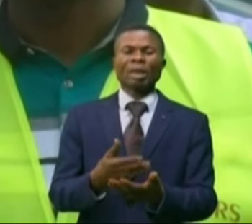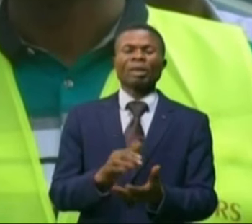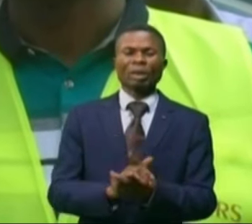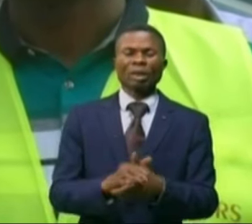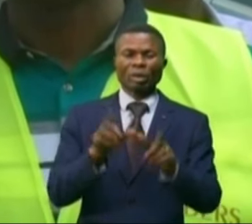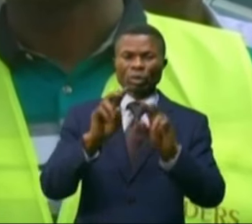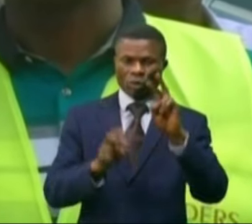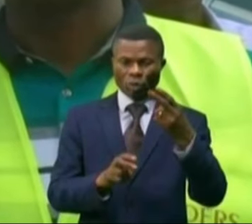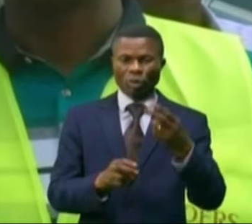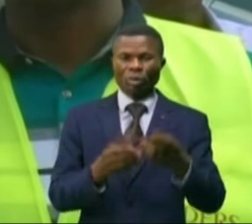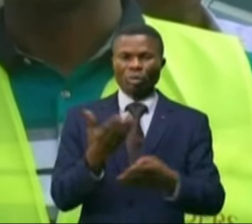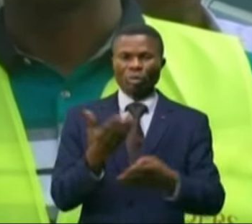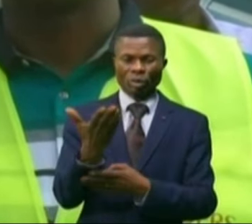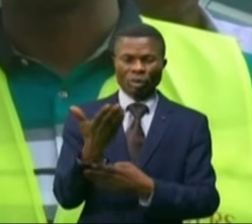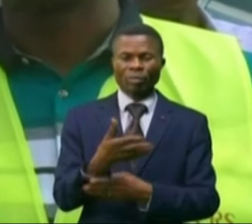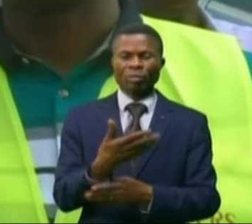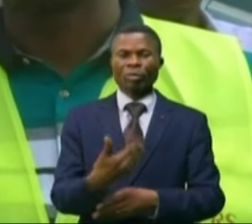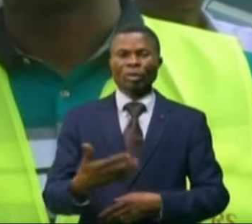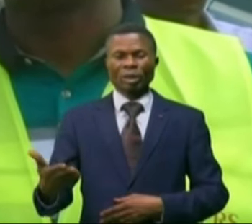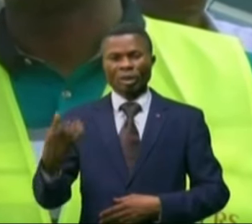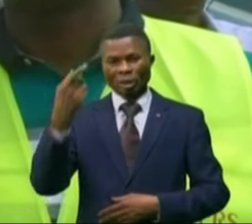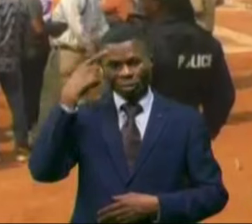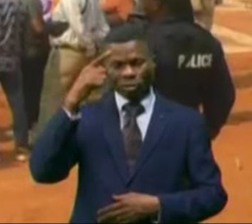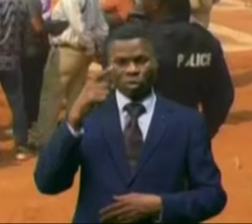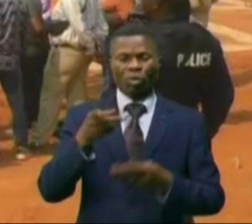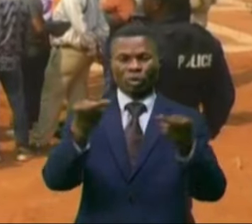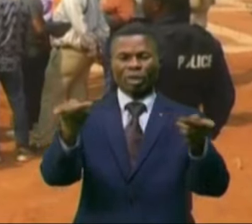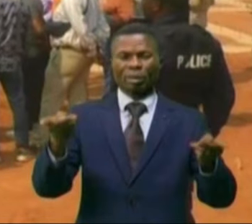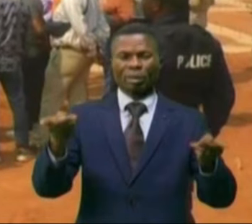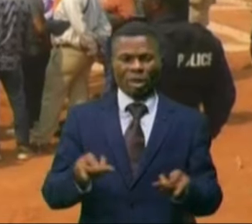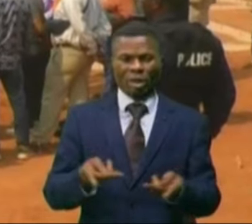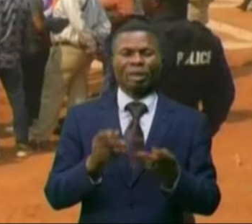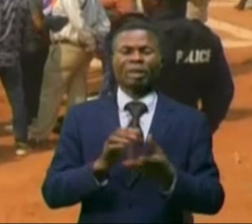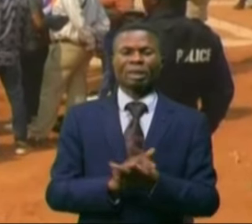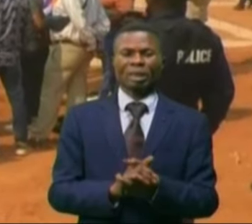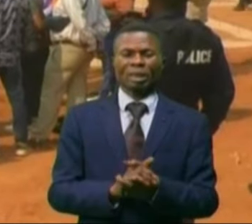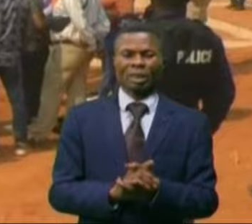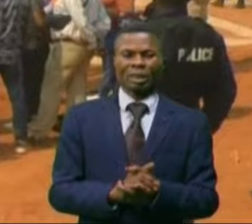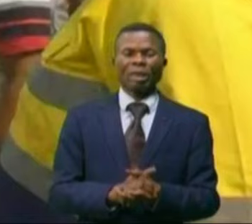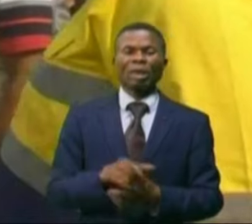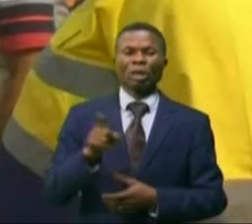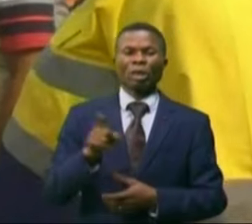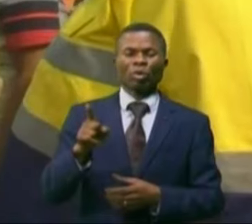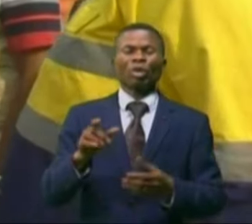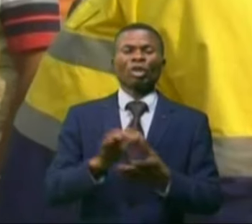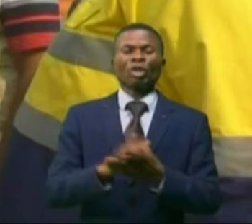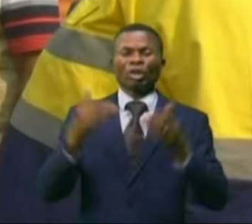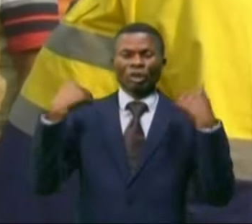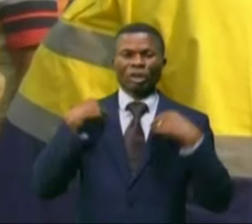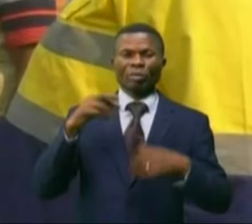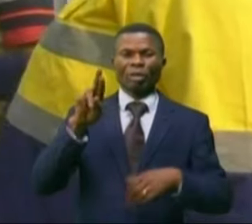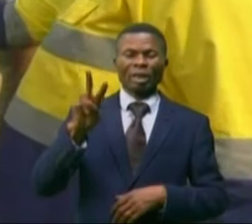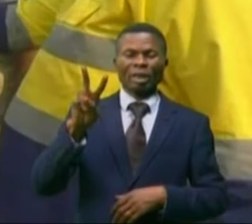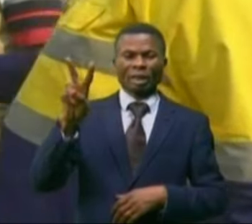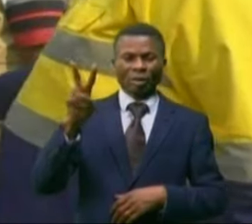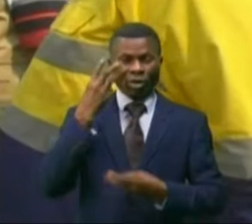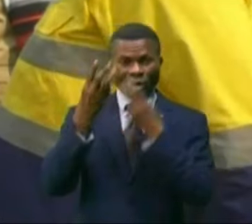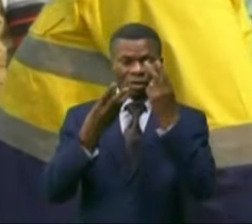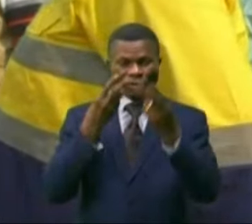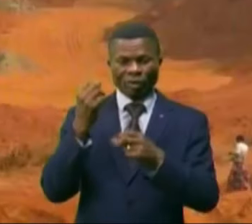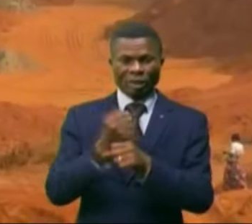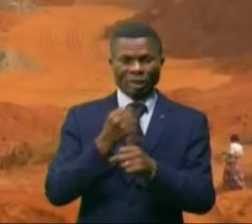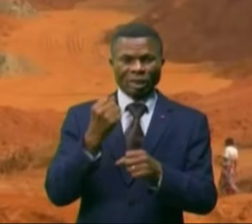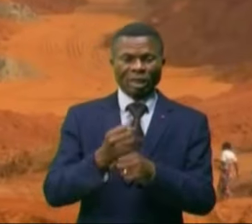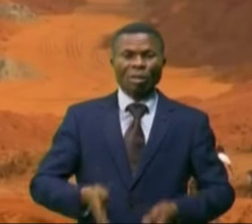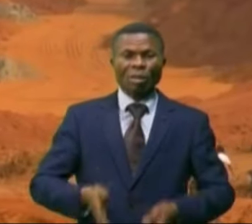de deux, la logistique en espace. Dès là, Jean-Paul Mbouy-Bouakapo est allé visiter le travaux de lutte